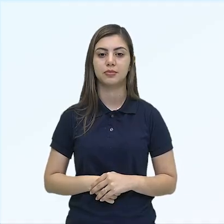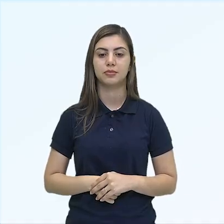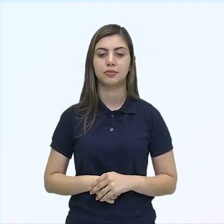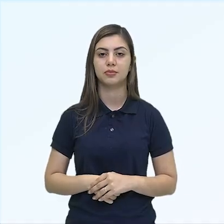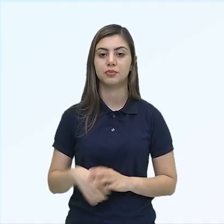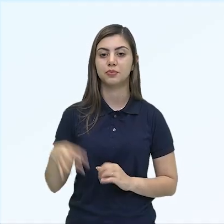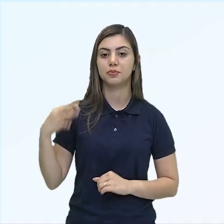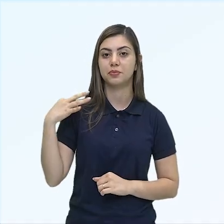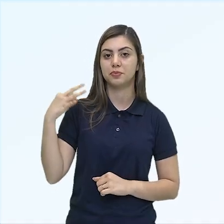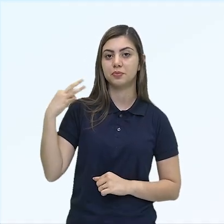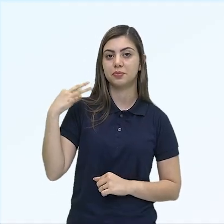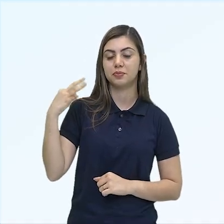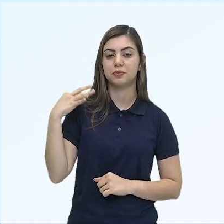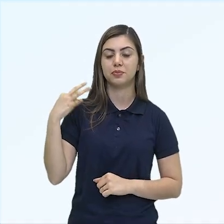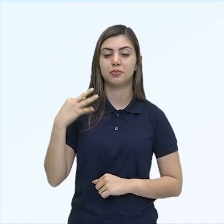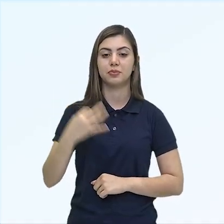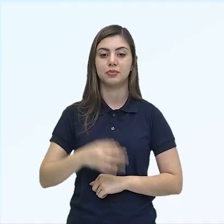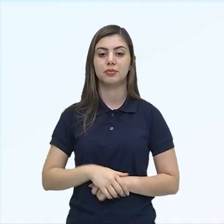Blouse, blusa.